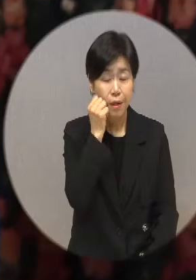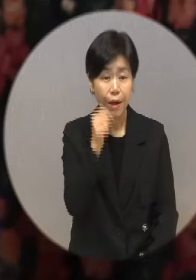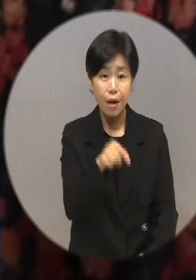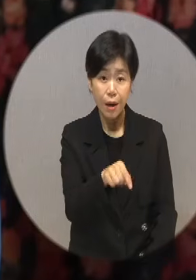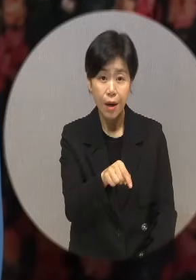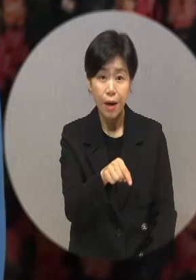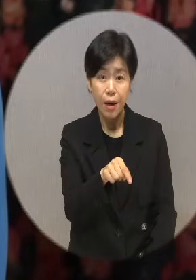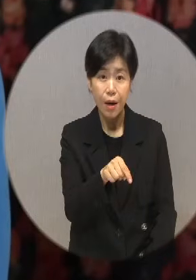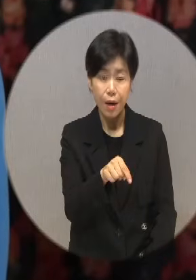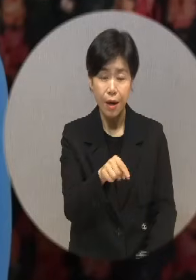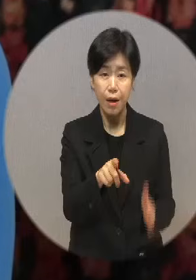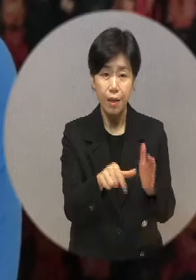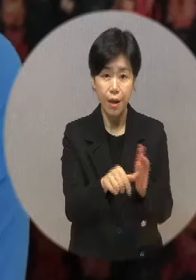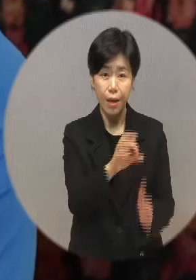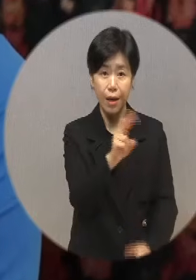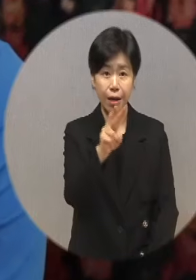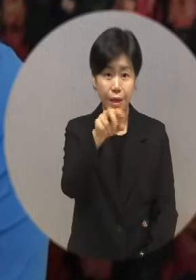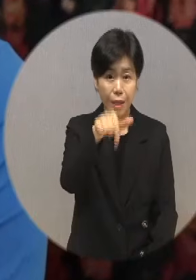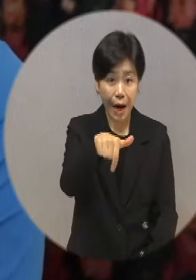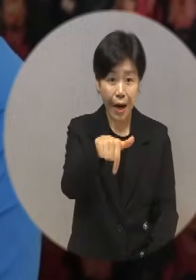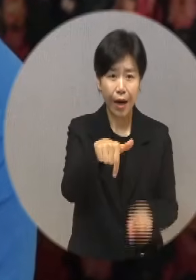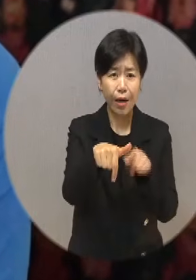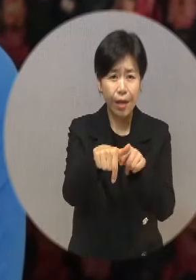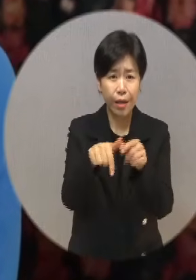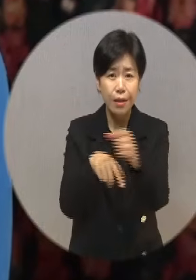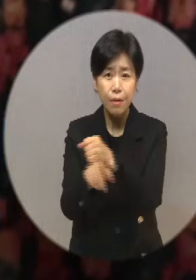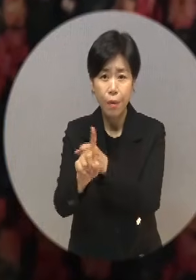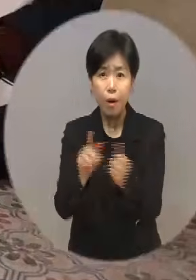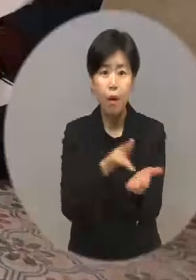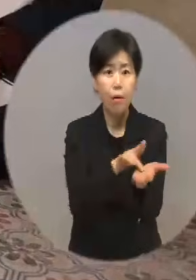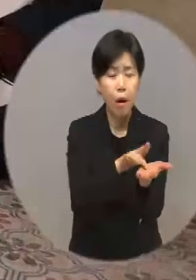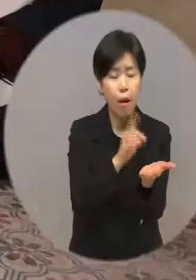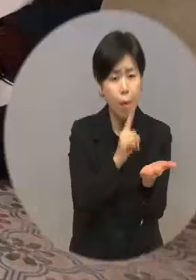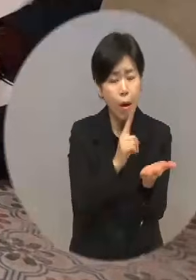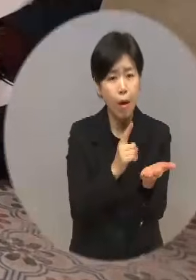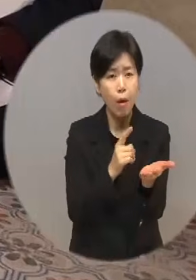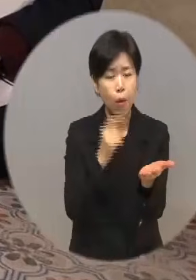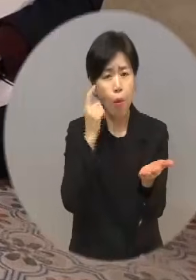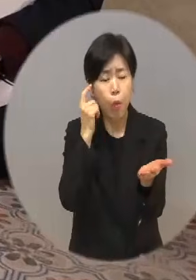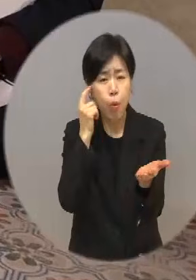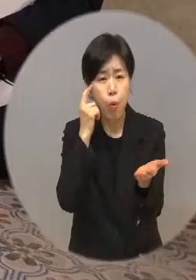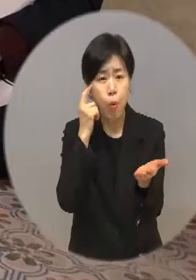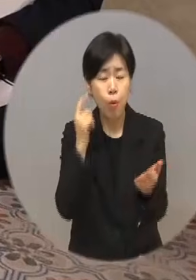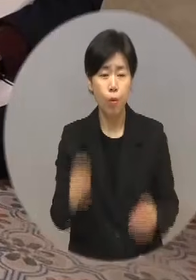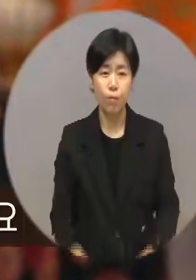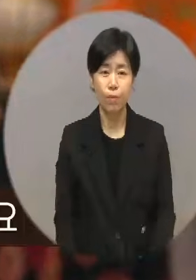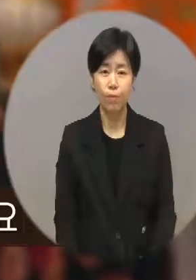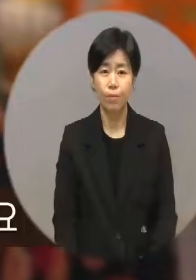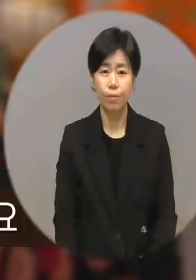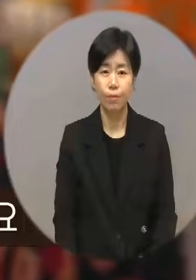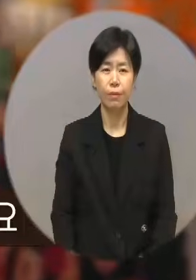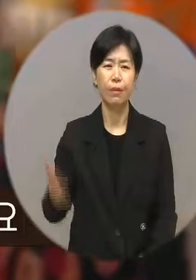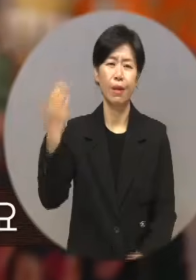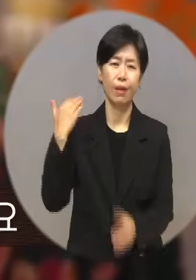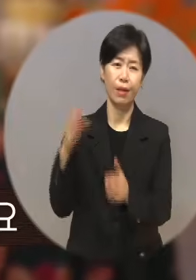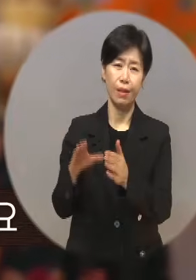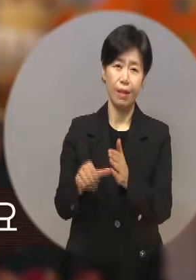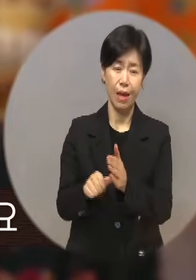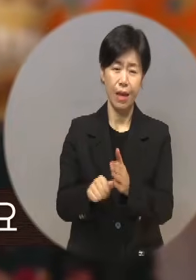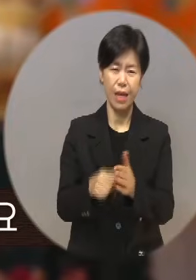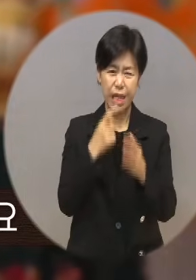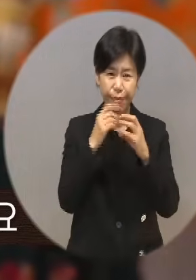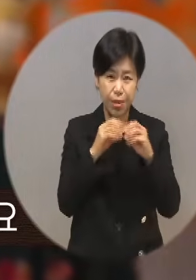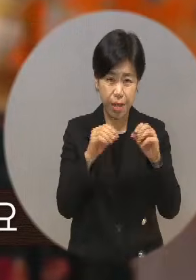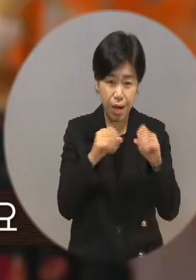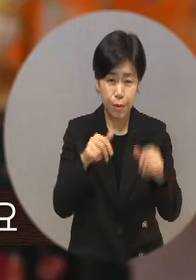약과에서 약이 네. 진짜 우리 약이라는 예, 거예요. 약. 도대체 왜 그럴까 생각을 해보니까 그 옛날에는 이렇게